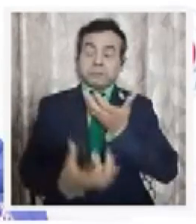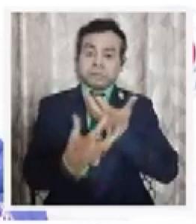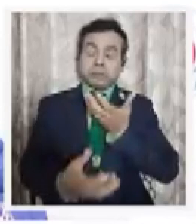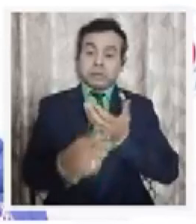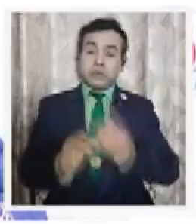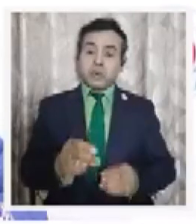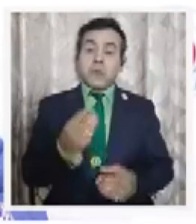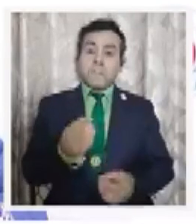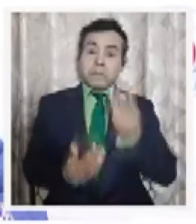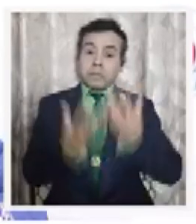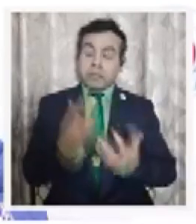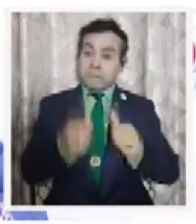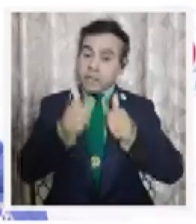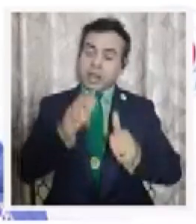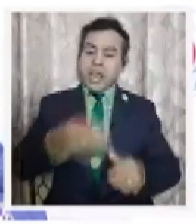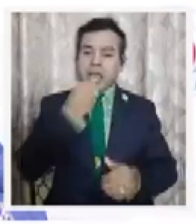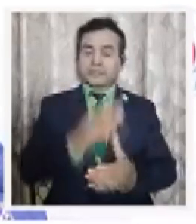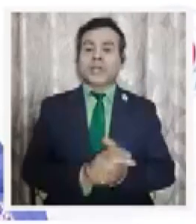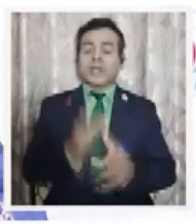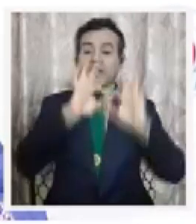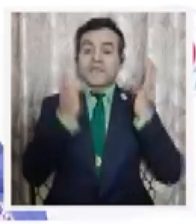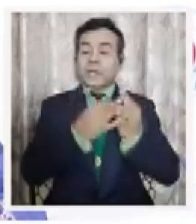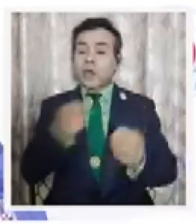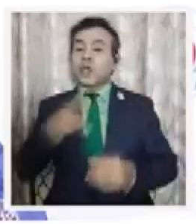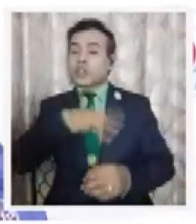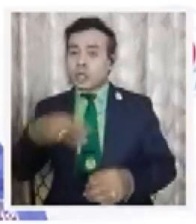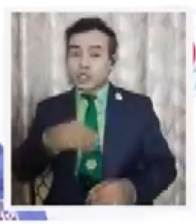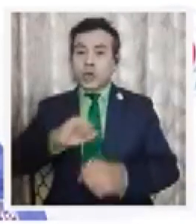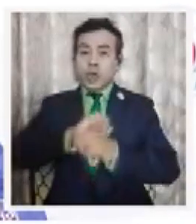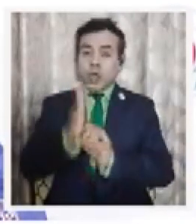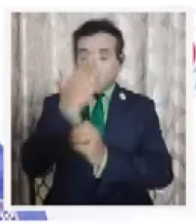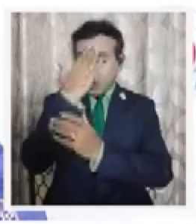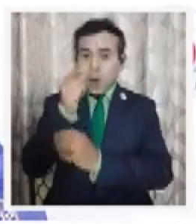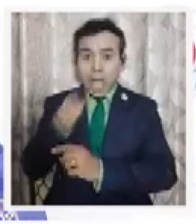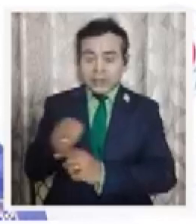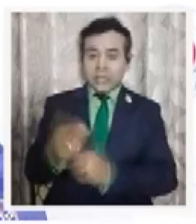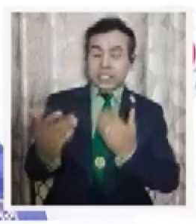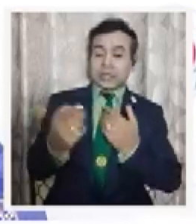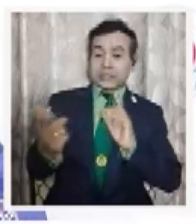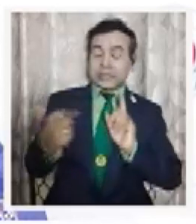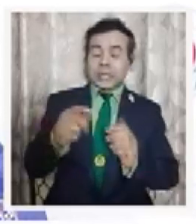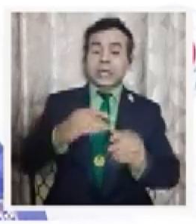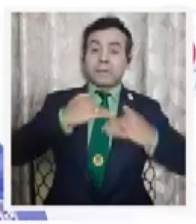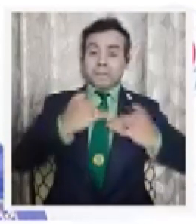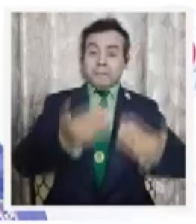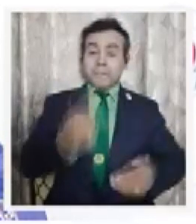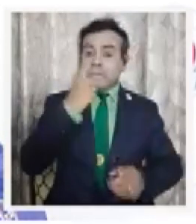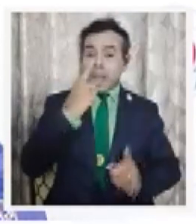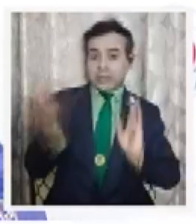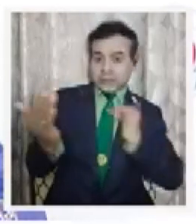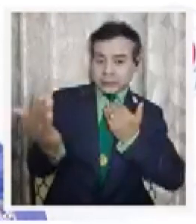হবে। পরিবারের কেউ যদি সর্দি জ্বরে আক্রান্ত হলে গর্ভবতী মা তার সংস্পর্শে আসবেন না। আশা করি